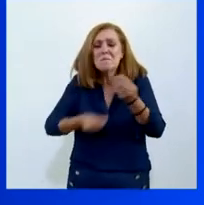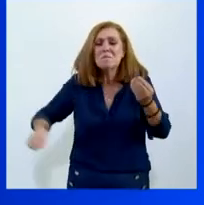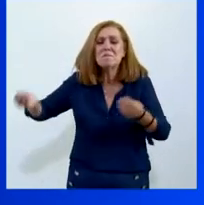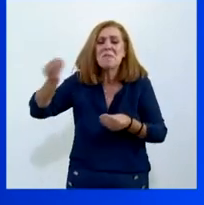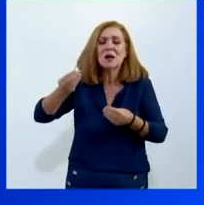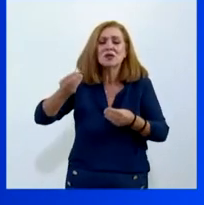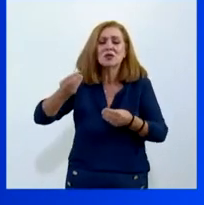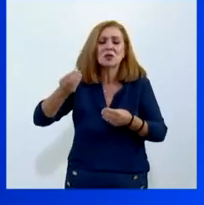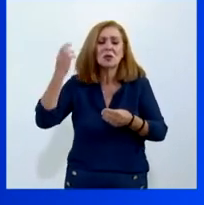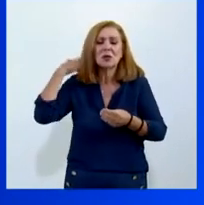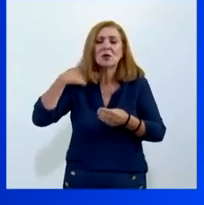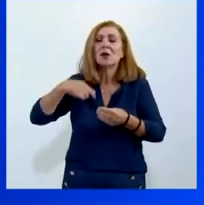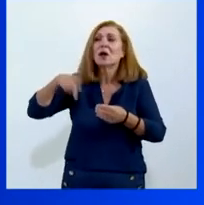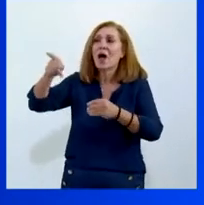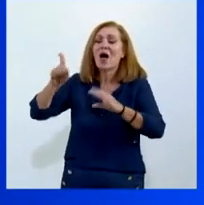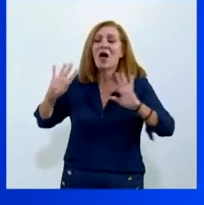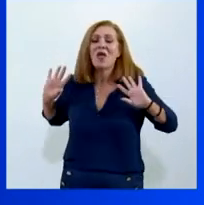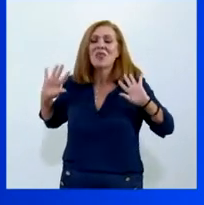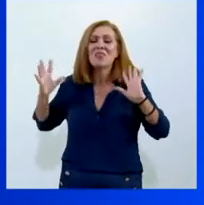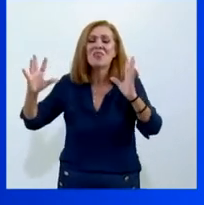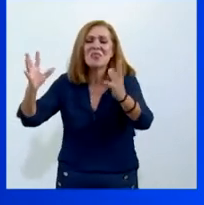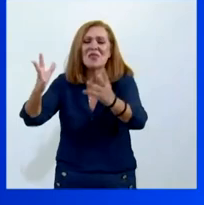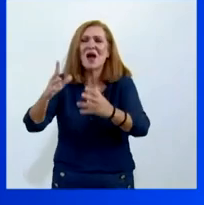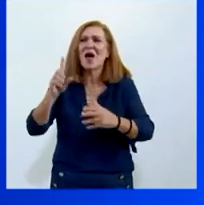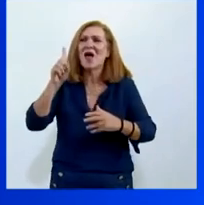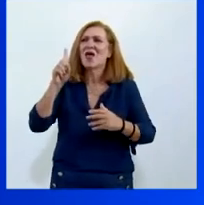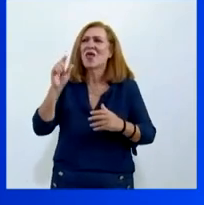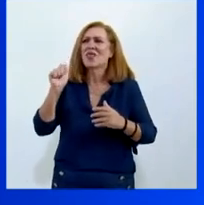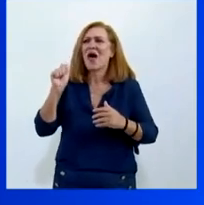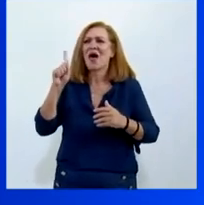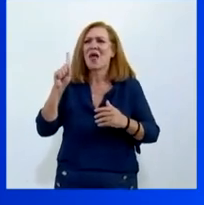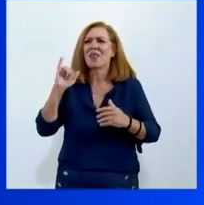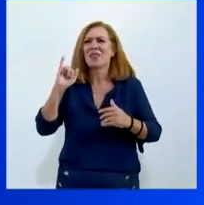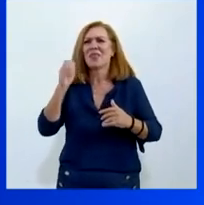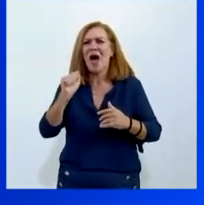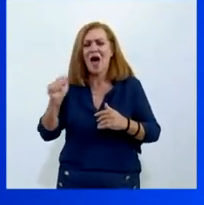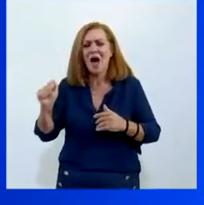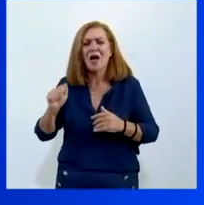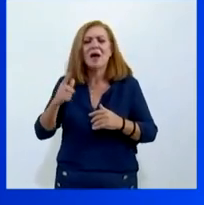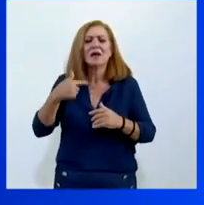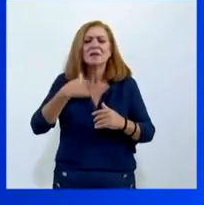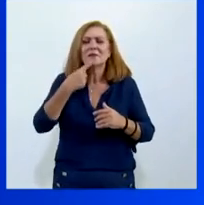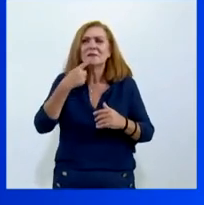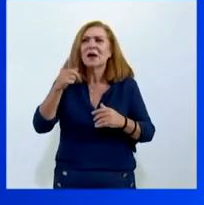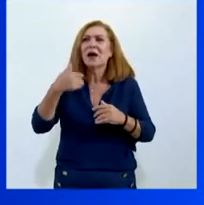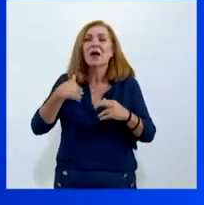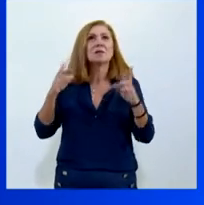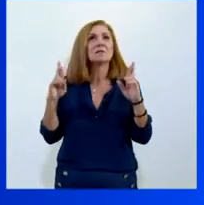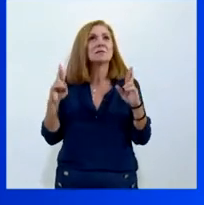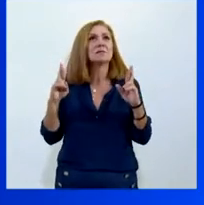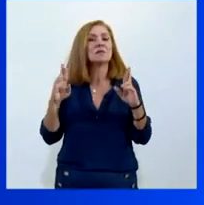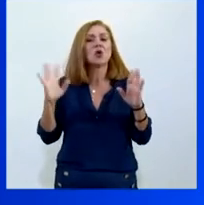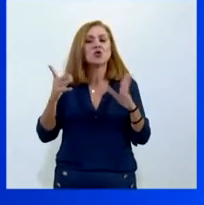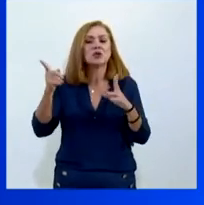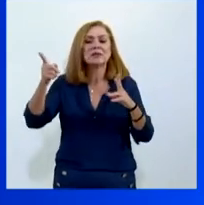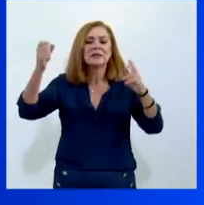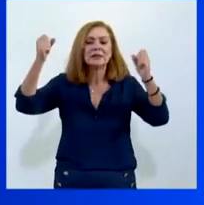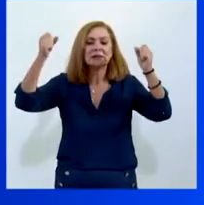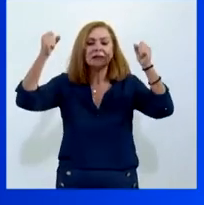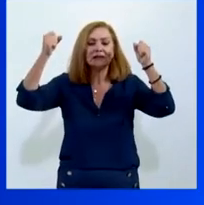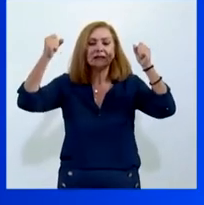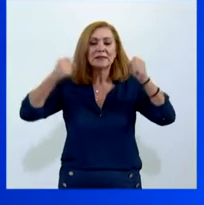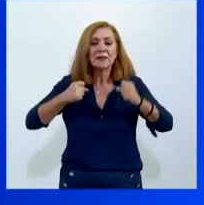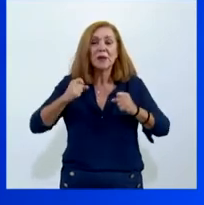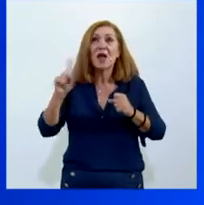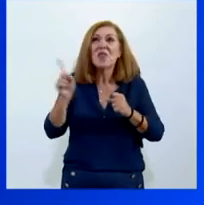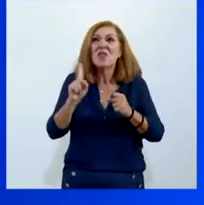για το τραύμα το οποίο υπέστη το δάσος της Δαδιάς. Όπως σας είπα, μια ακτίδα αισιοδοξίας είναι ότι τελικά η ζημιά δεν ήταν